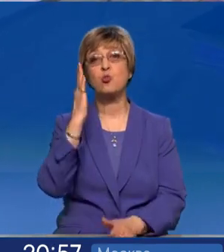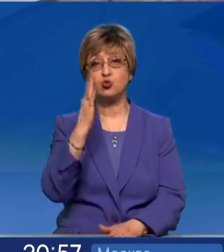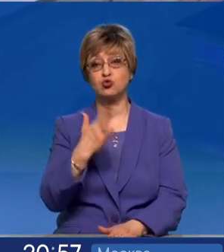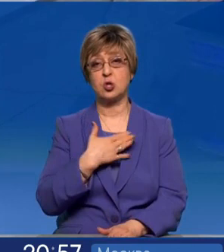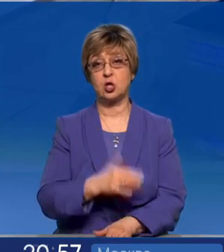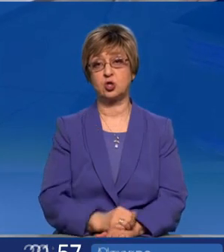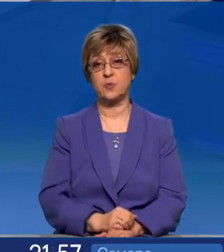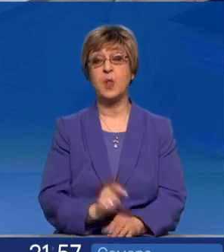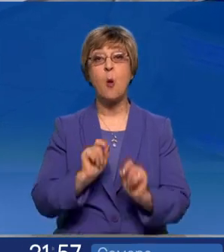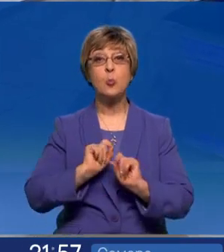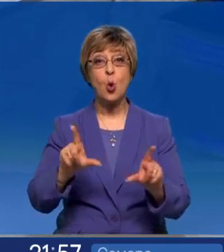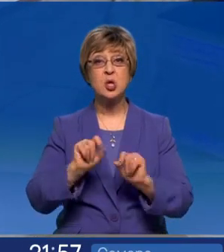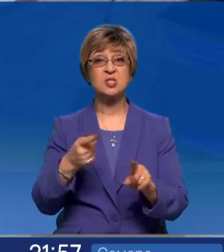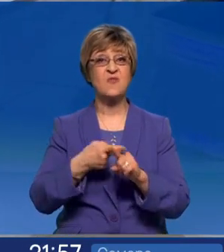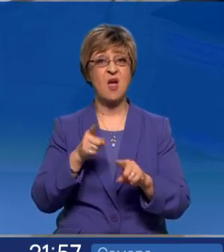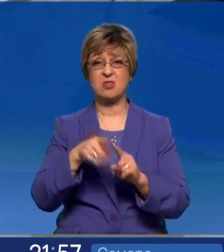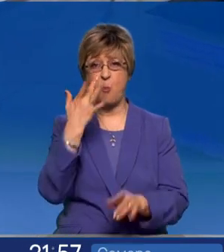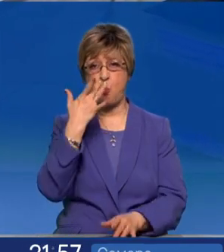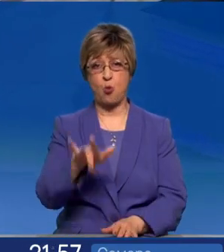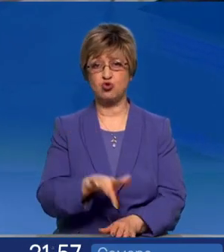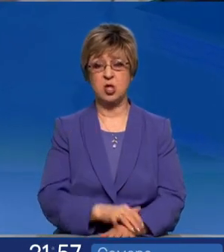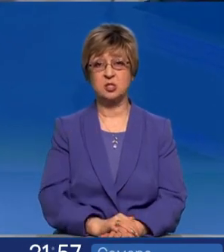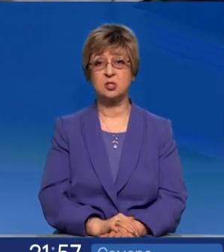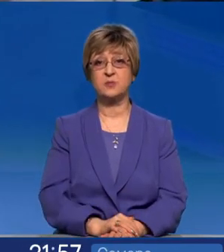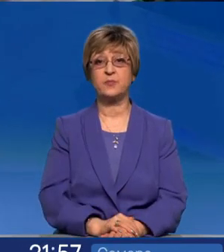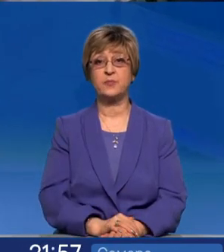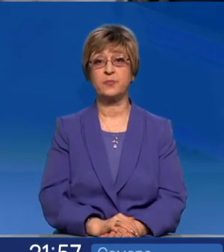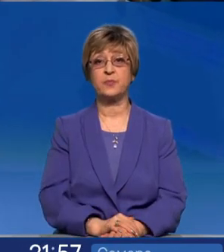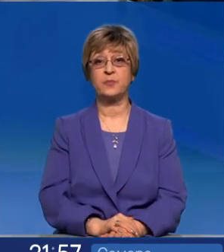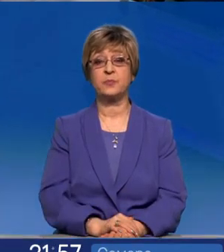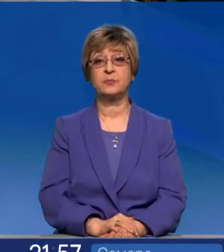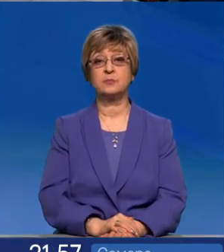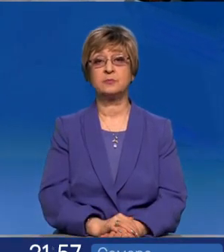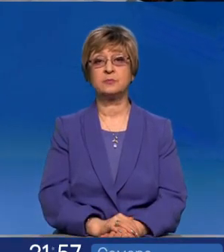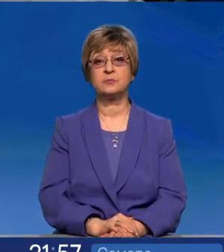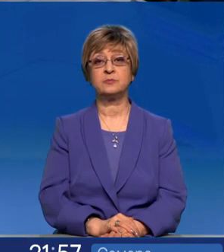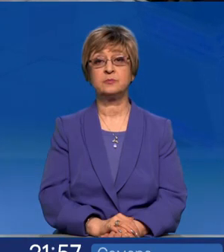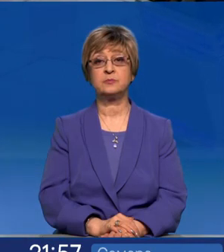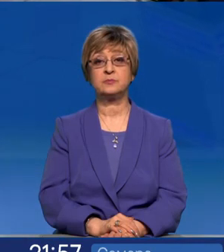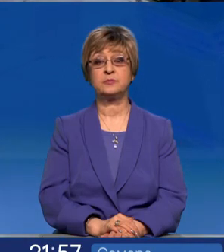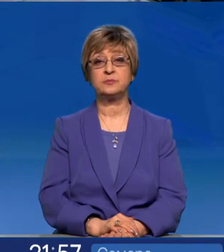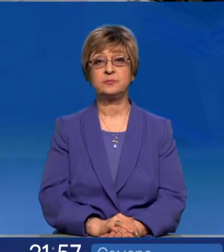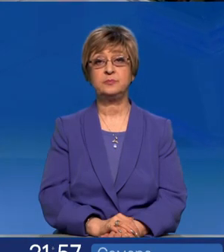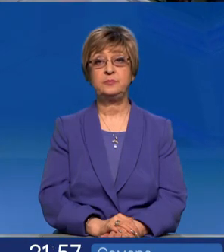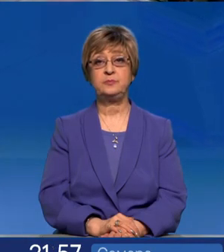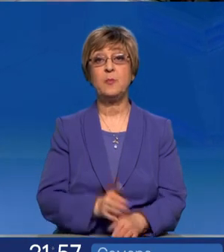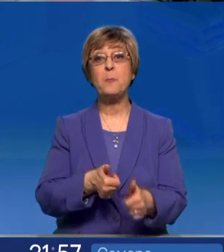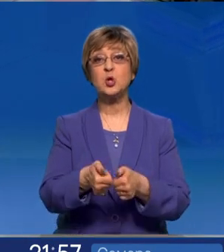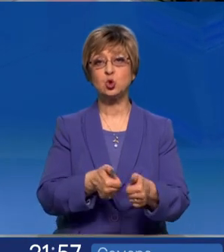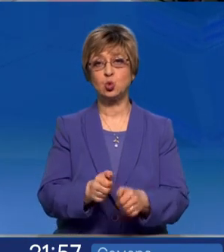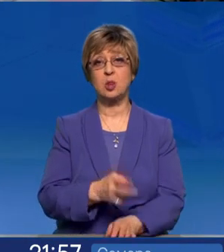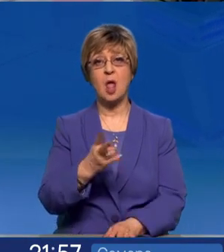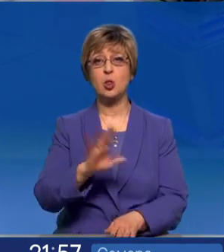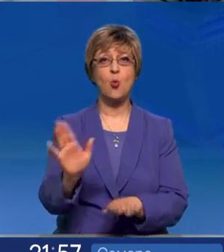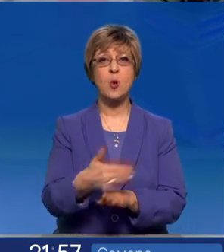Блогерство – обыкновенная пошлость. Ну, имеется то блогерство. Так, значит, надо убрать